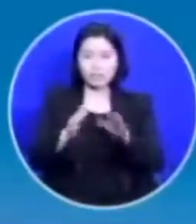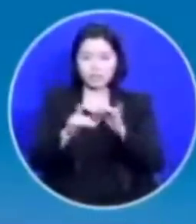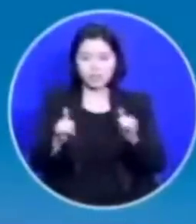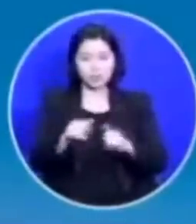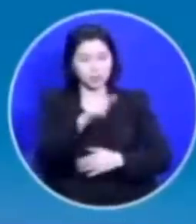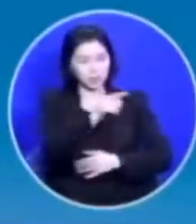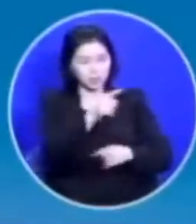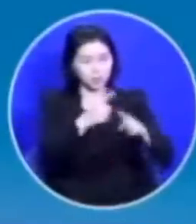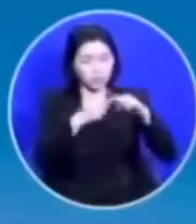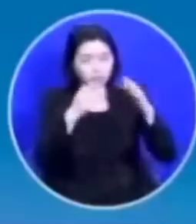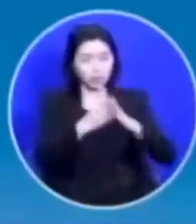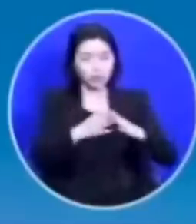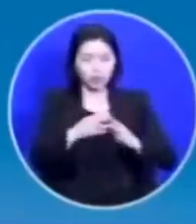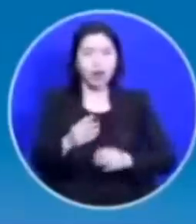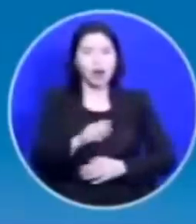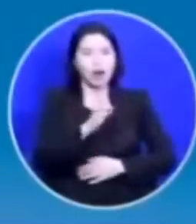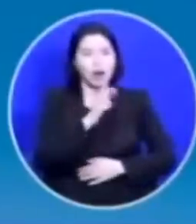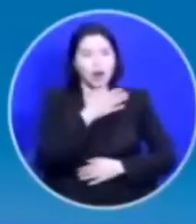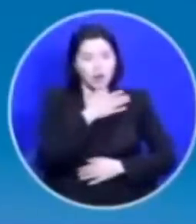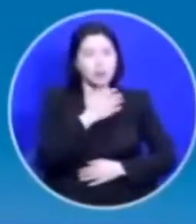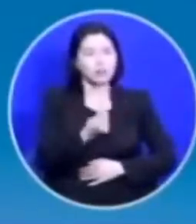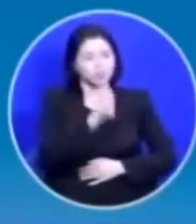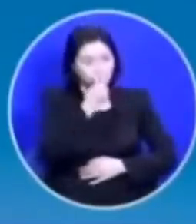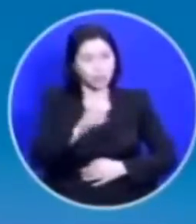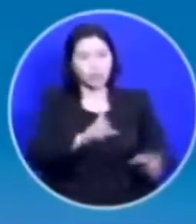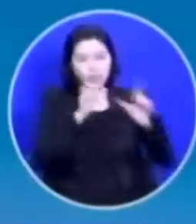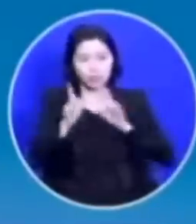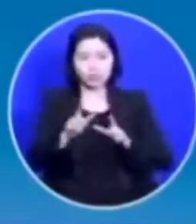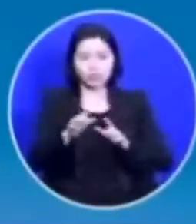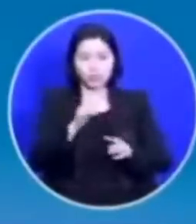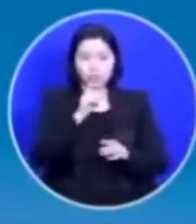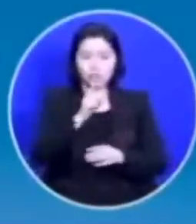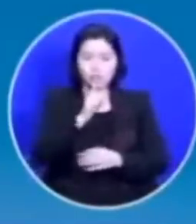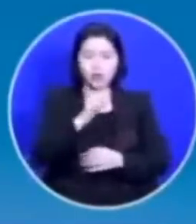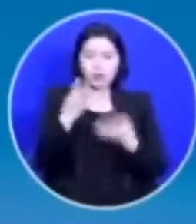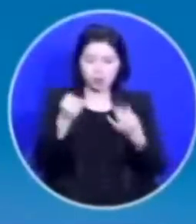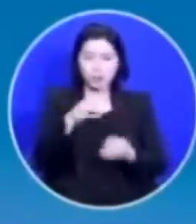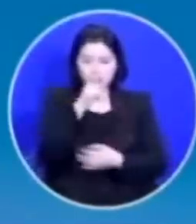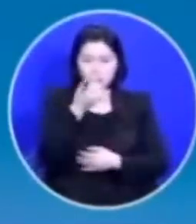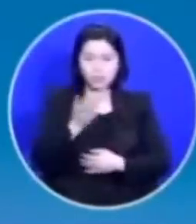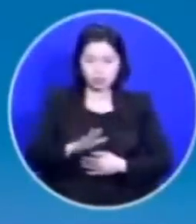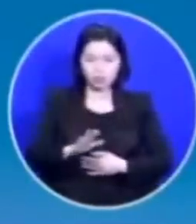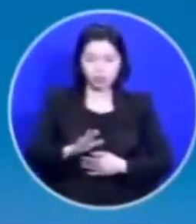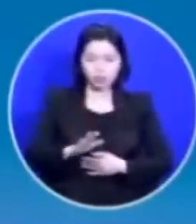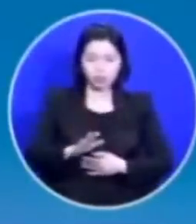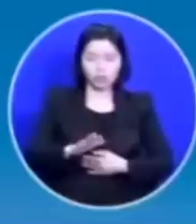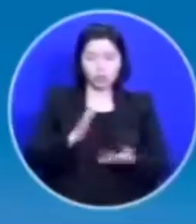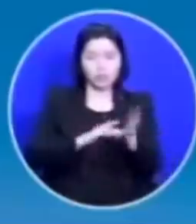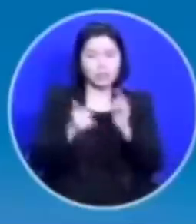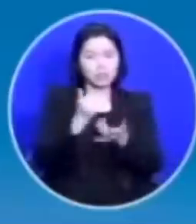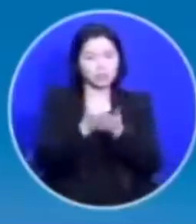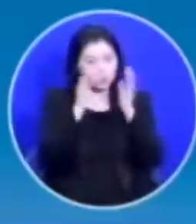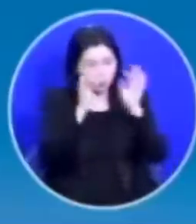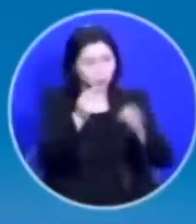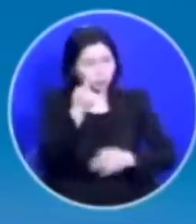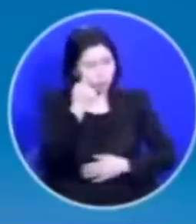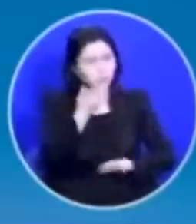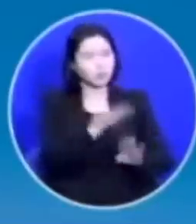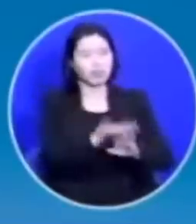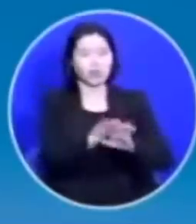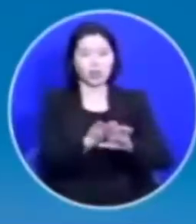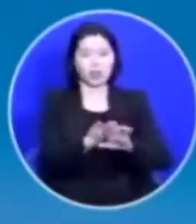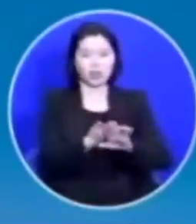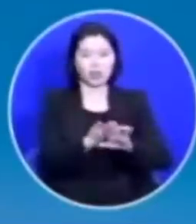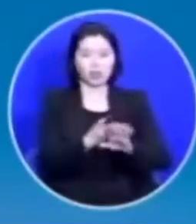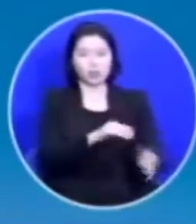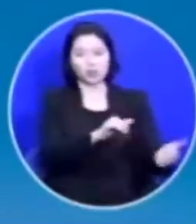교회 살아있는 교회 라는 말을 했습니다 그러나 예수님의 보시는 눈에는 달랐다고 마 예수님이 보시는